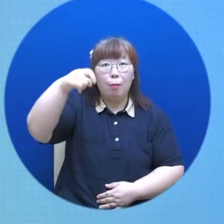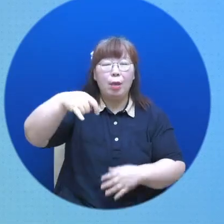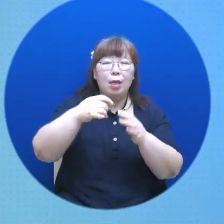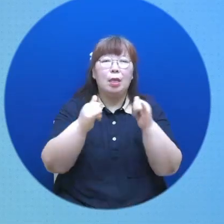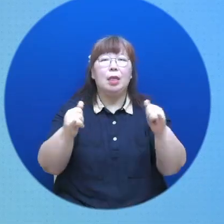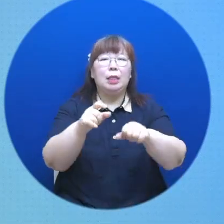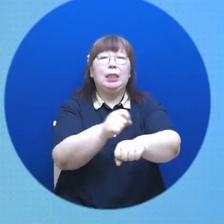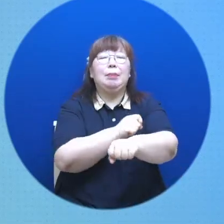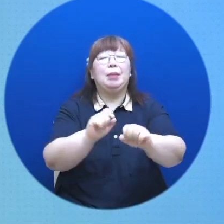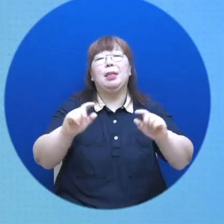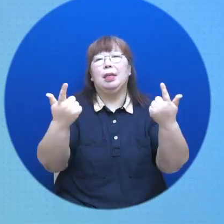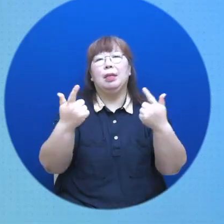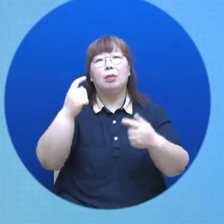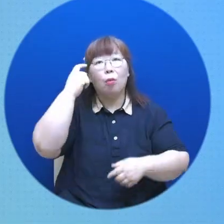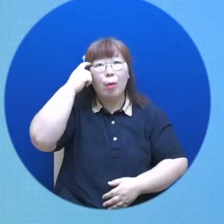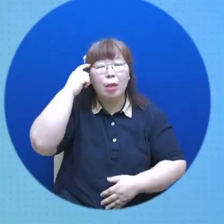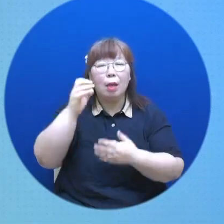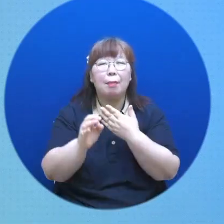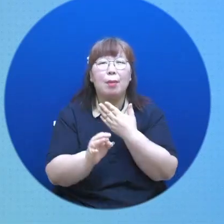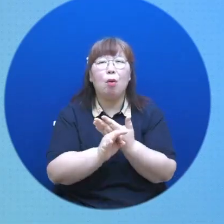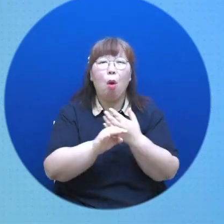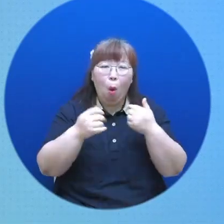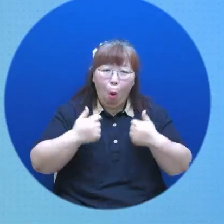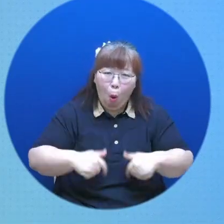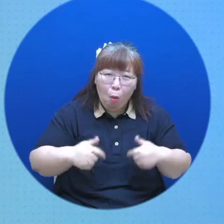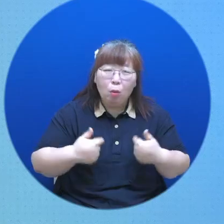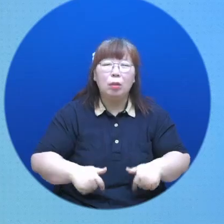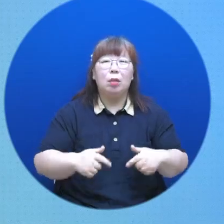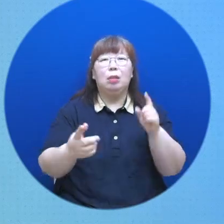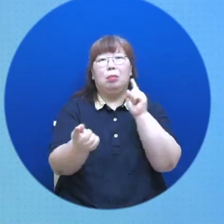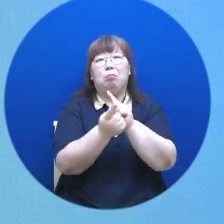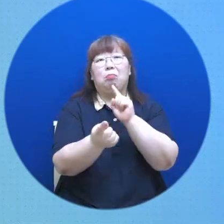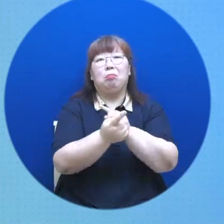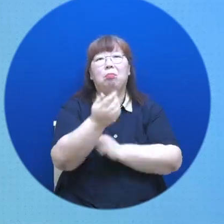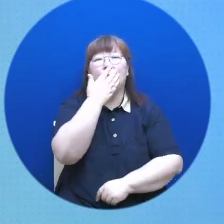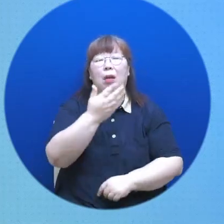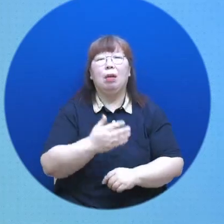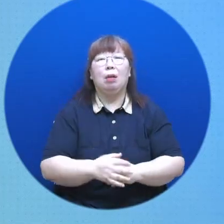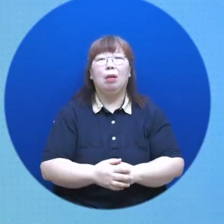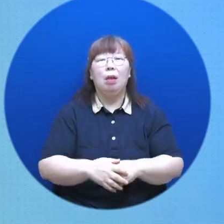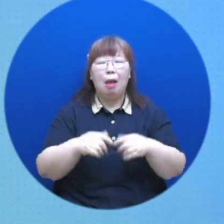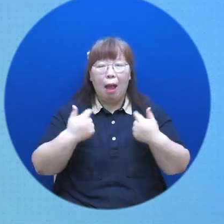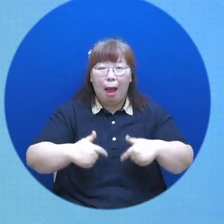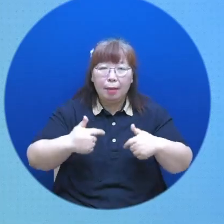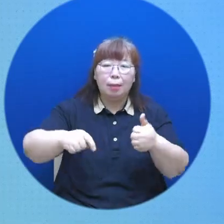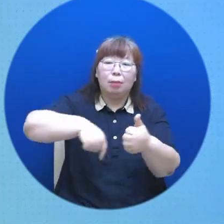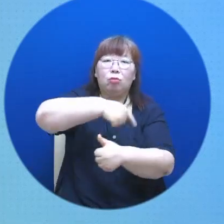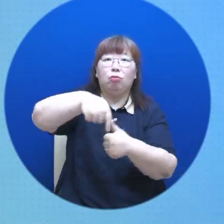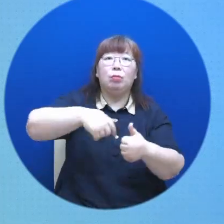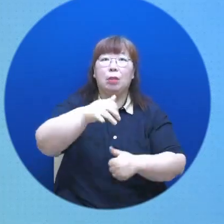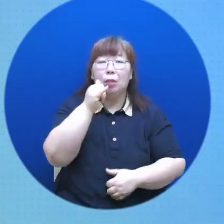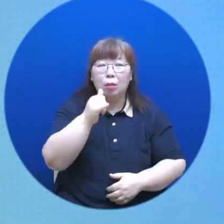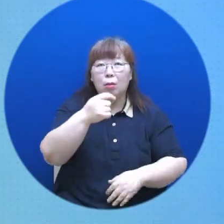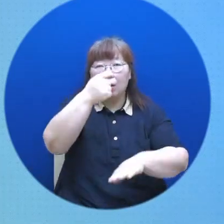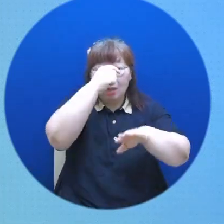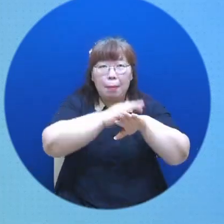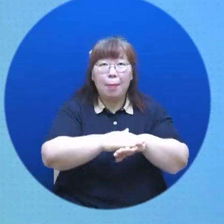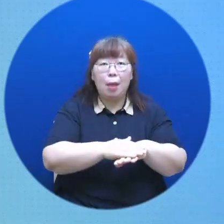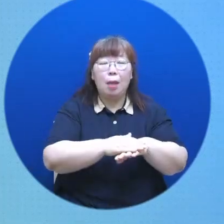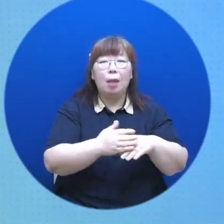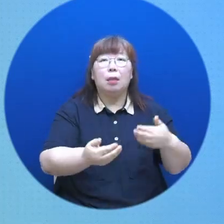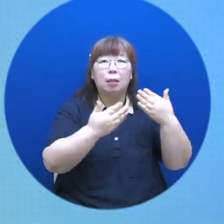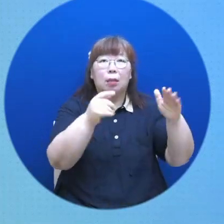않았어요. 왜요? 언제든지 만날 수 있었거든요. 항상 곁에 있었어요. 예배를 드리러